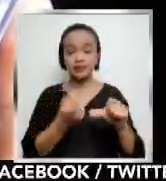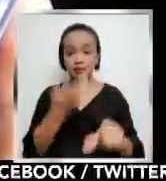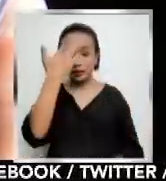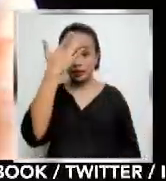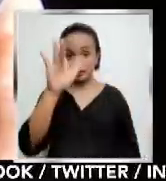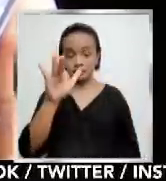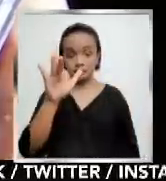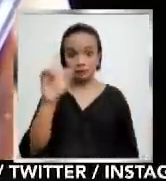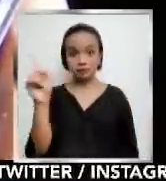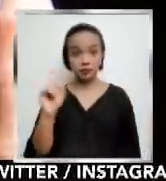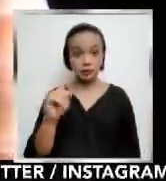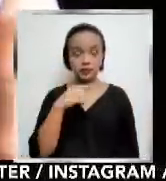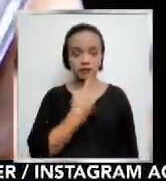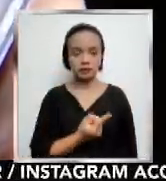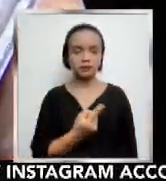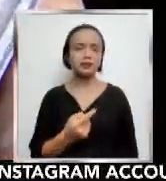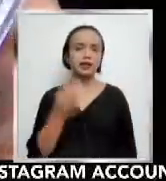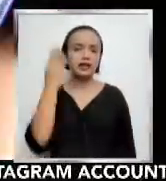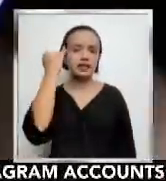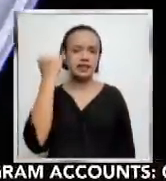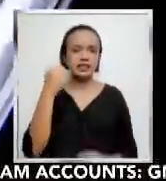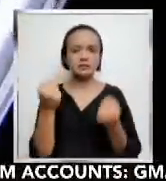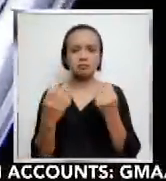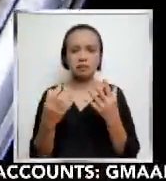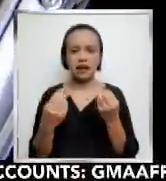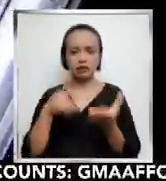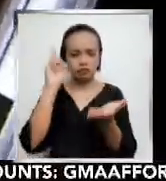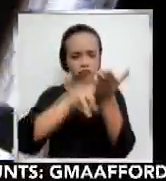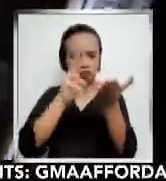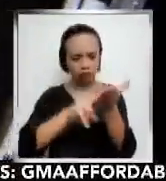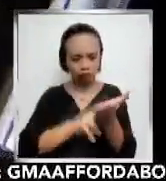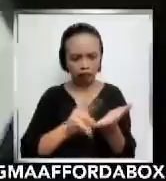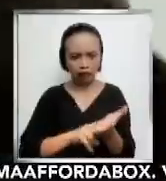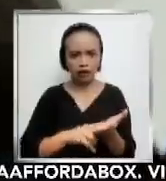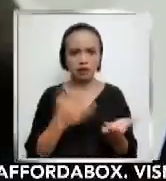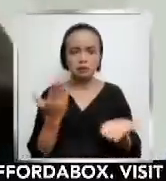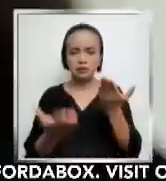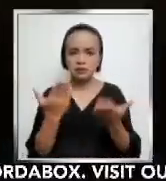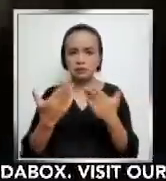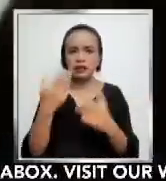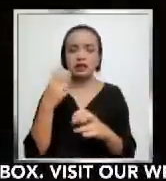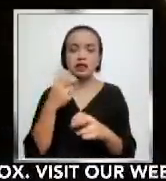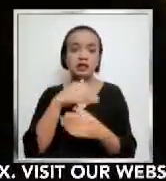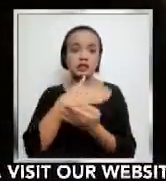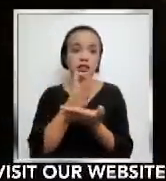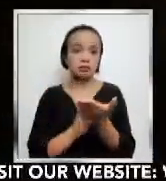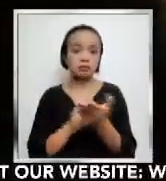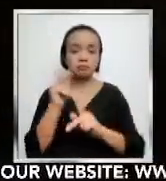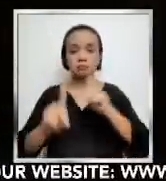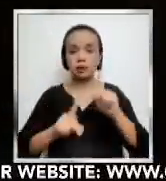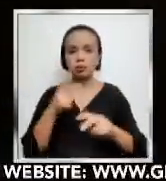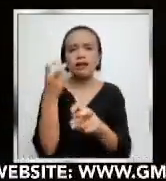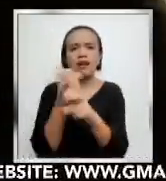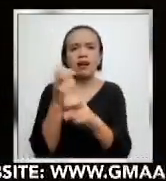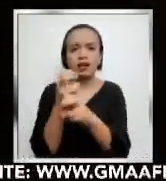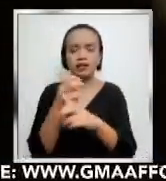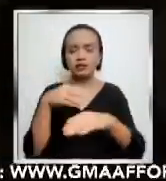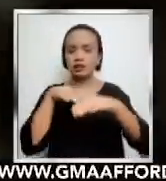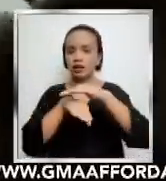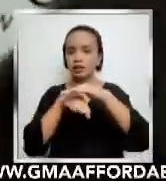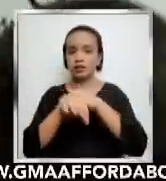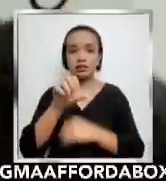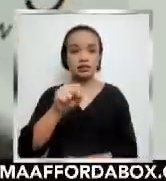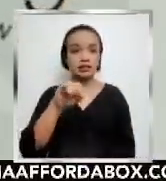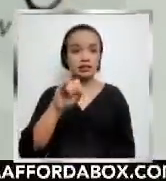Inc. na dahil sa dami ng mga nagre-rehistro, maaring mahirapan ang ibang subscriber sa pag-access sa SIM registration